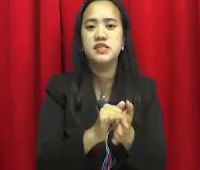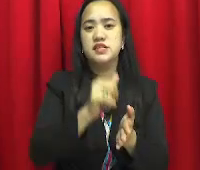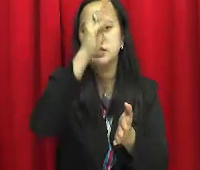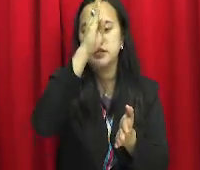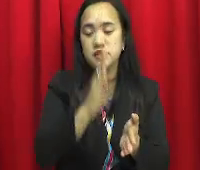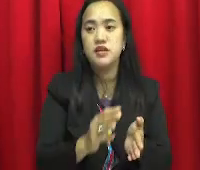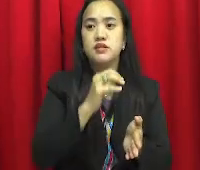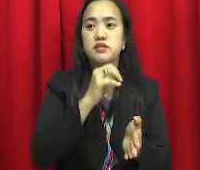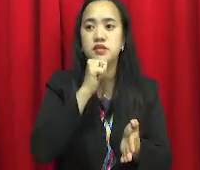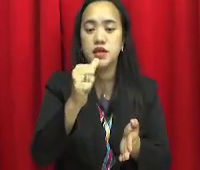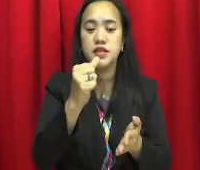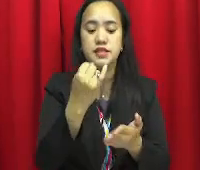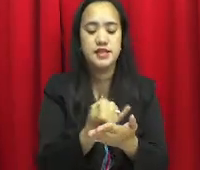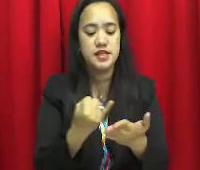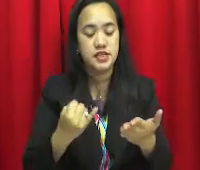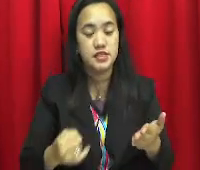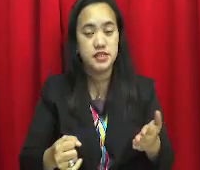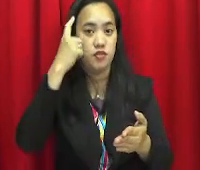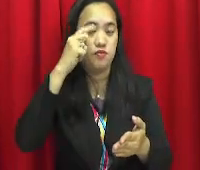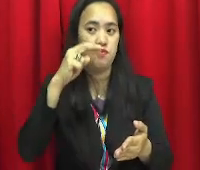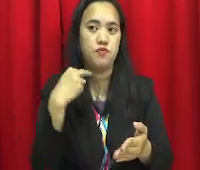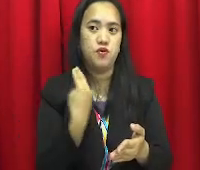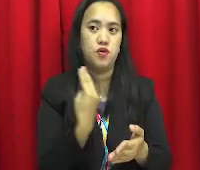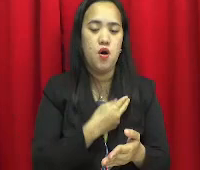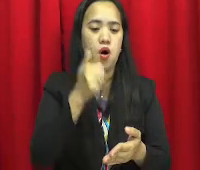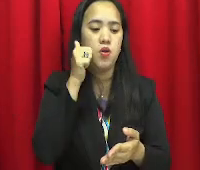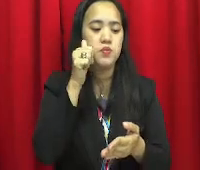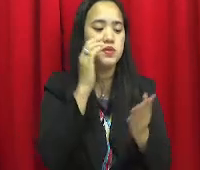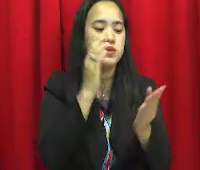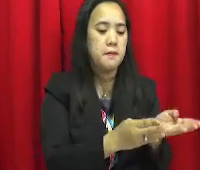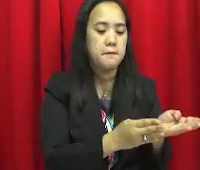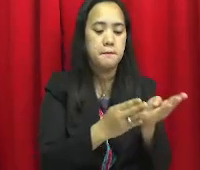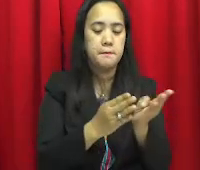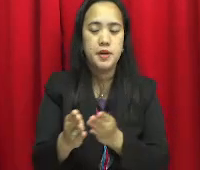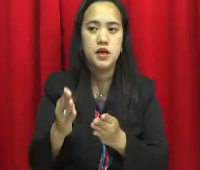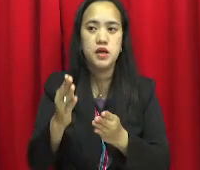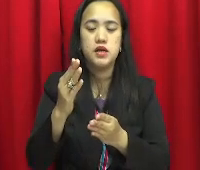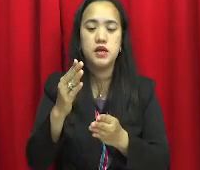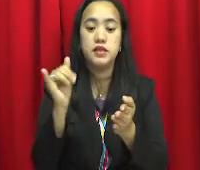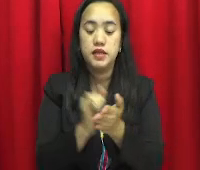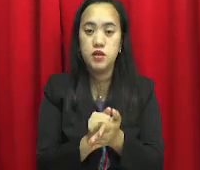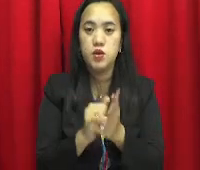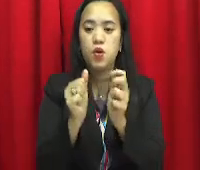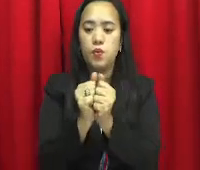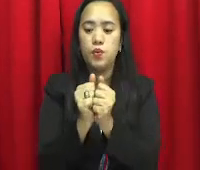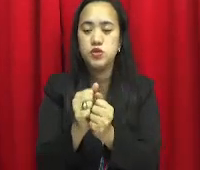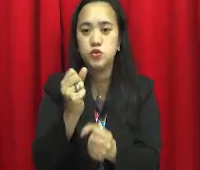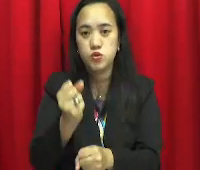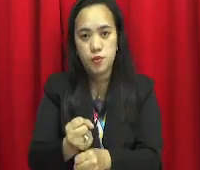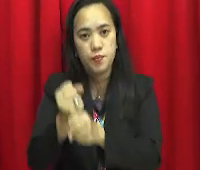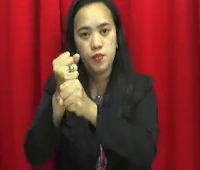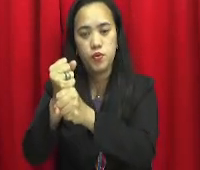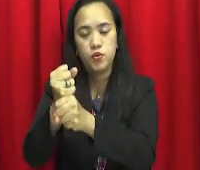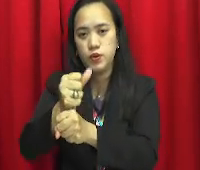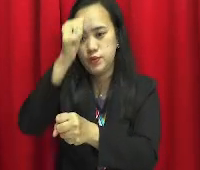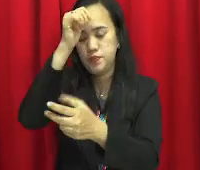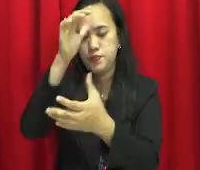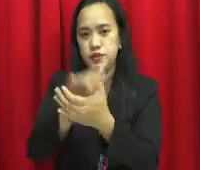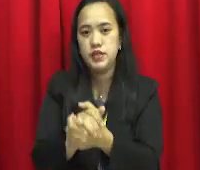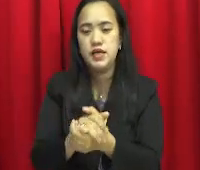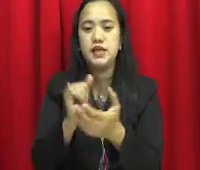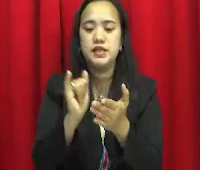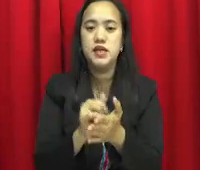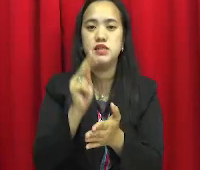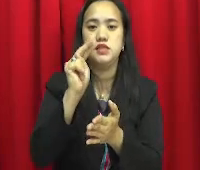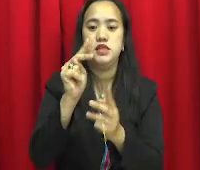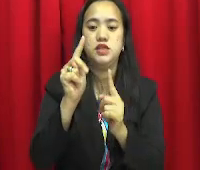Kaya siguro balik tayo sa original design ng Panginoon. Exacto. Na we support our husbands, we take care of the house and our children.